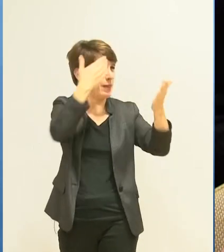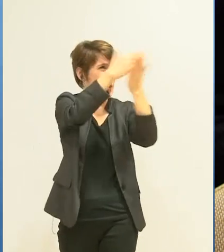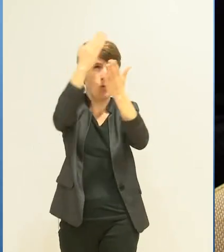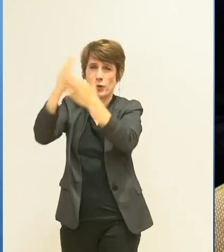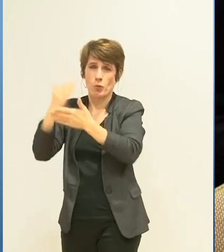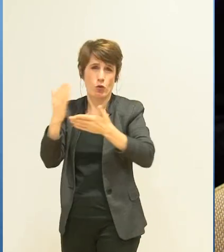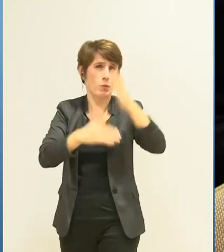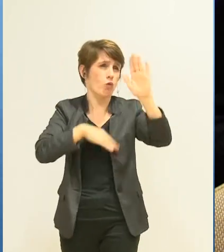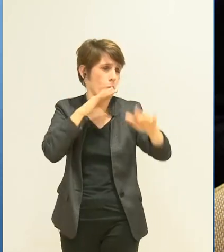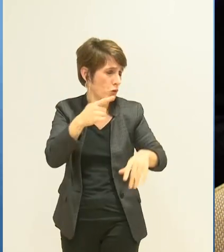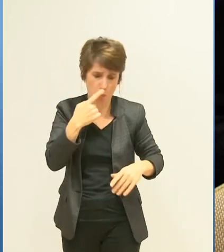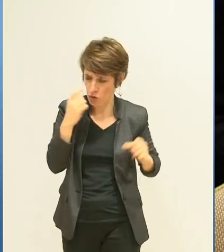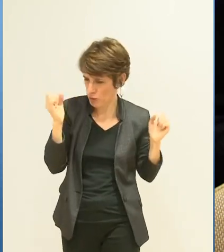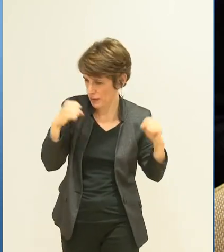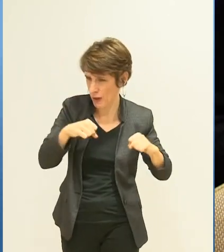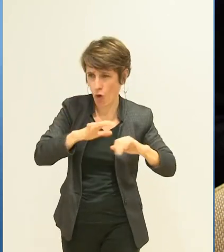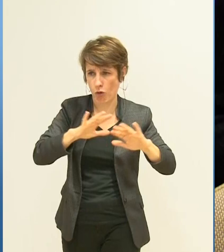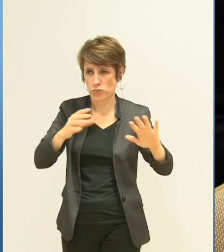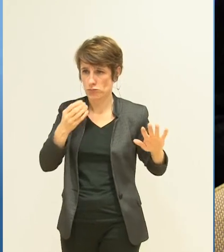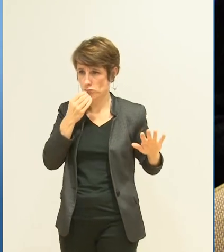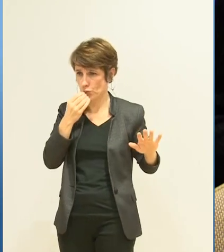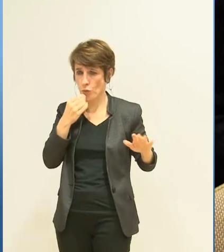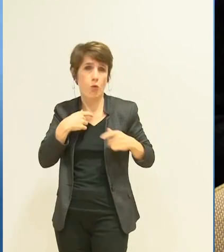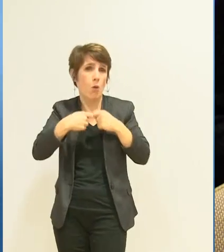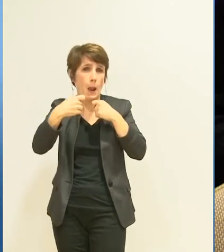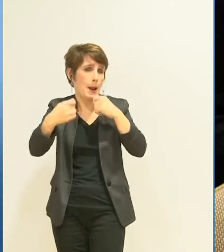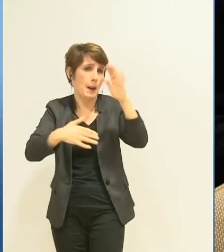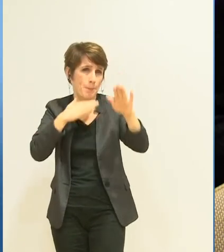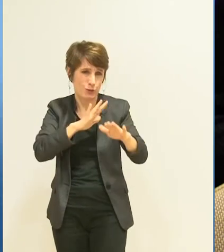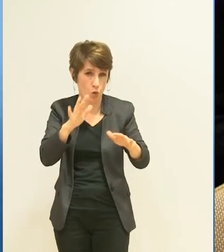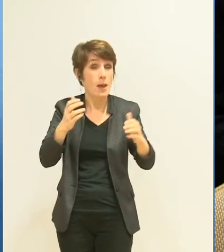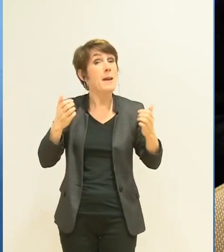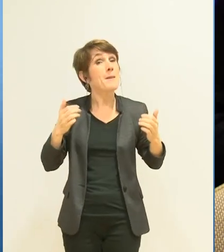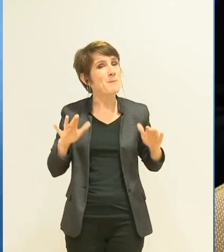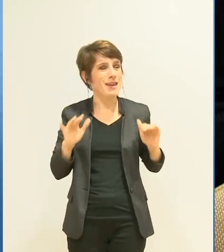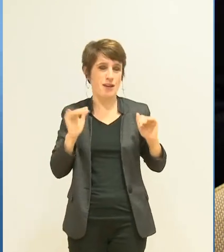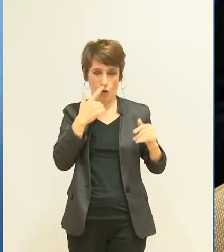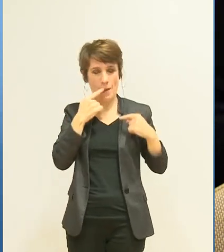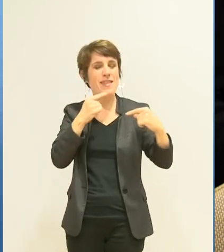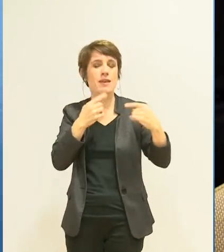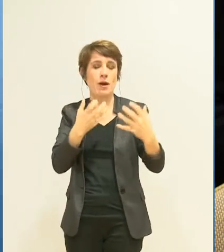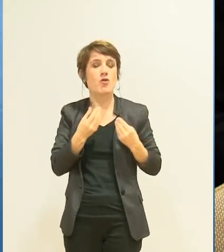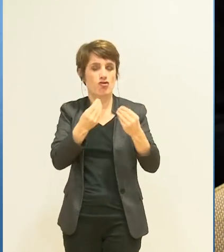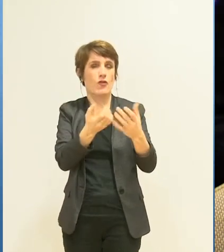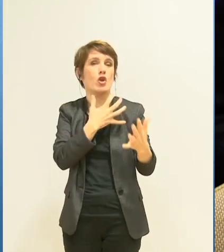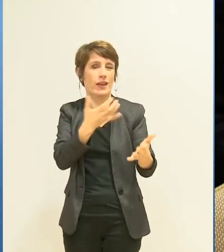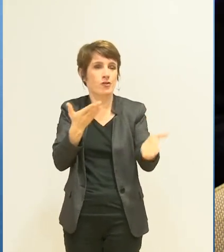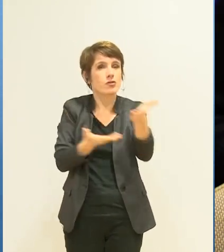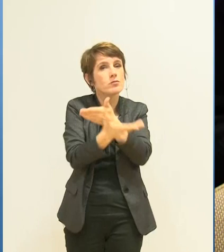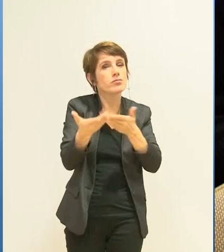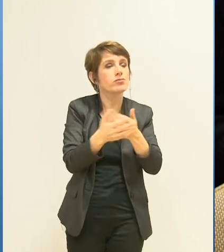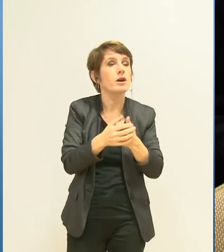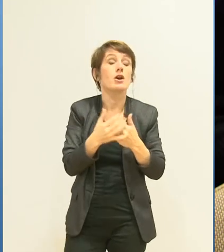je vais pas vous faire une liste à la prévert je ne continuerai pas là dessus mais pour enrichir le débat je m'attarderai uniquement sur les orientations